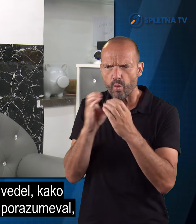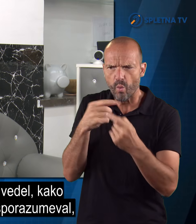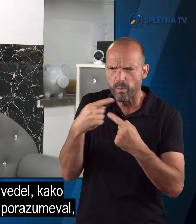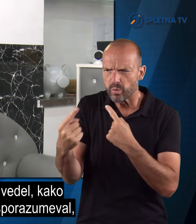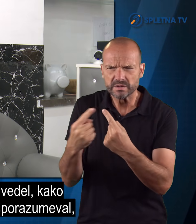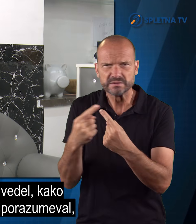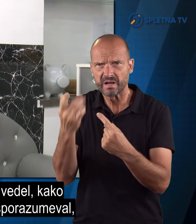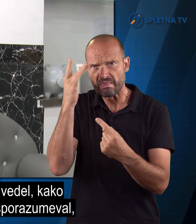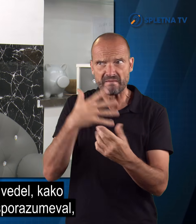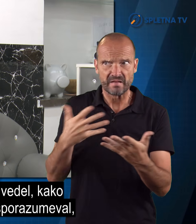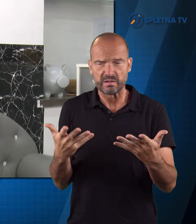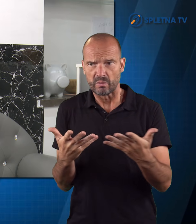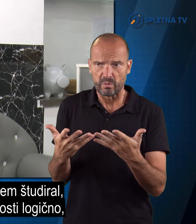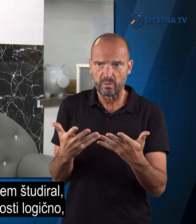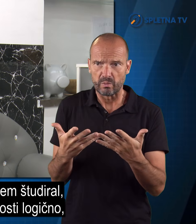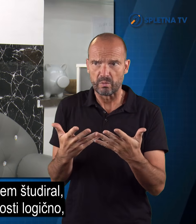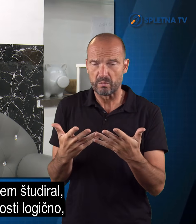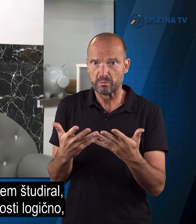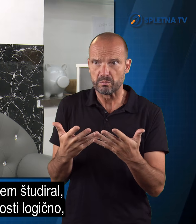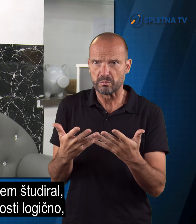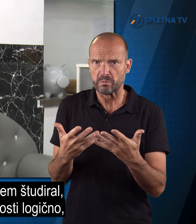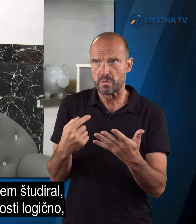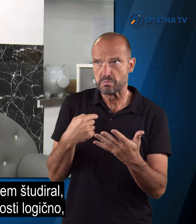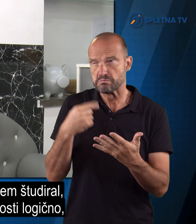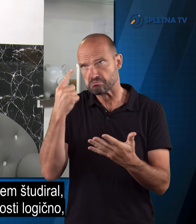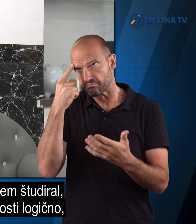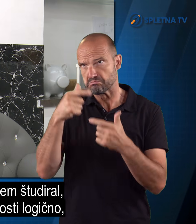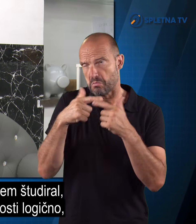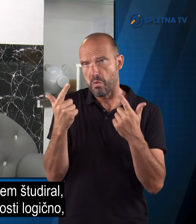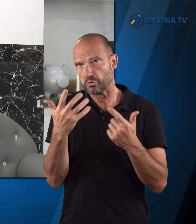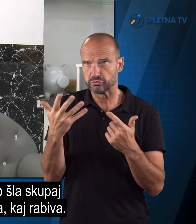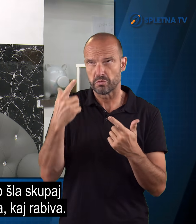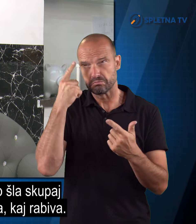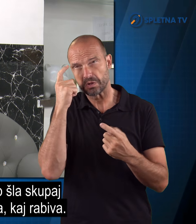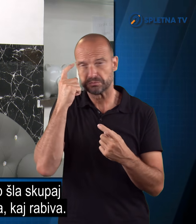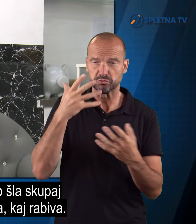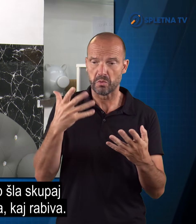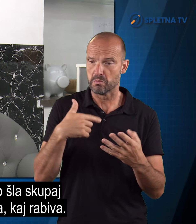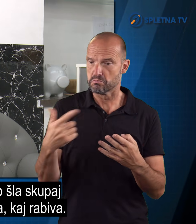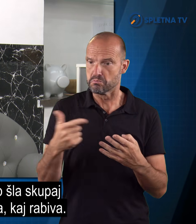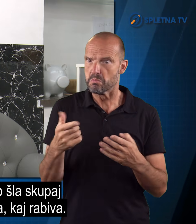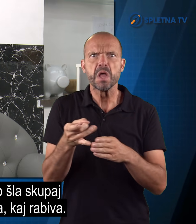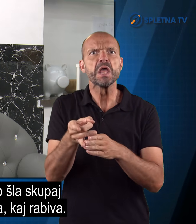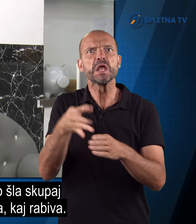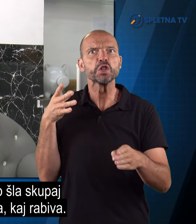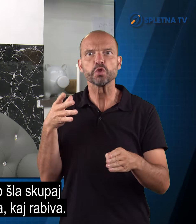njo komuniciral, ampak ker sem študiral, bom rekel, dosti logično, no smo si kar hitro,